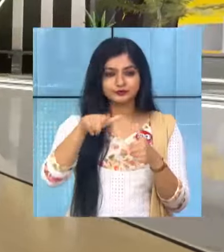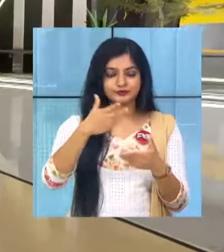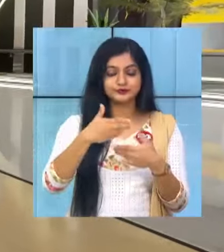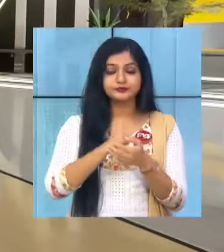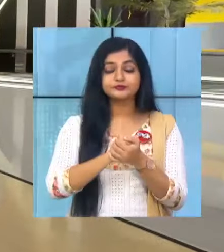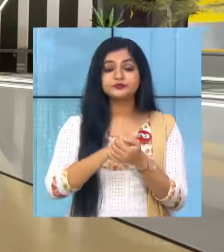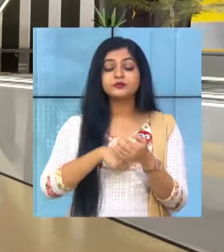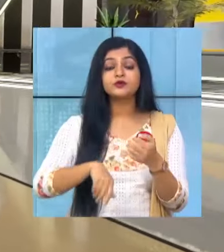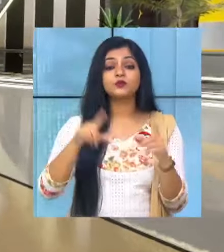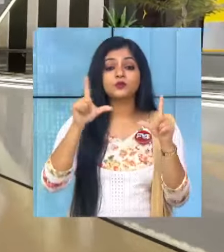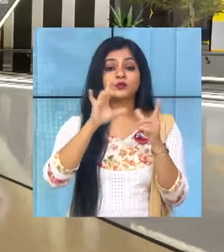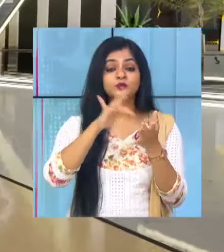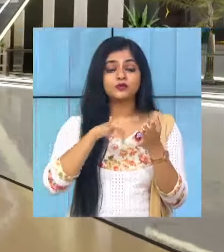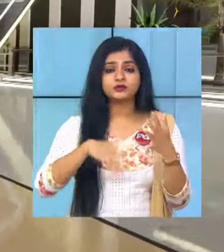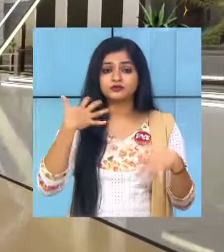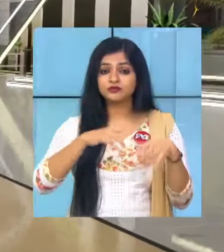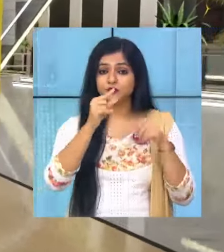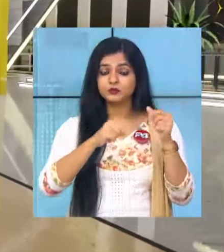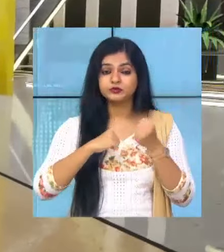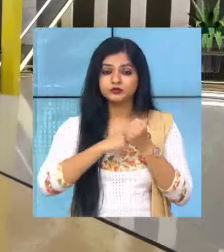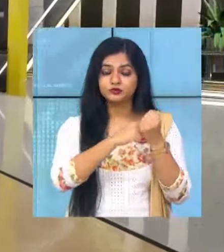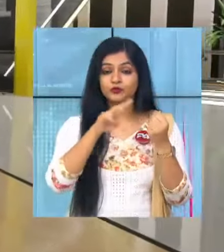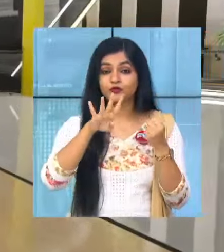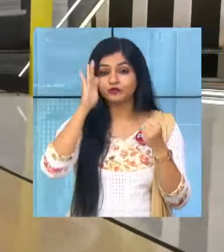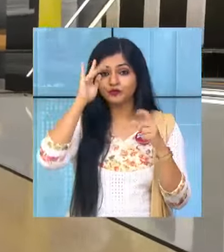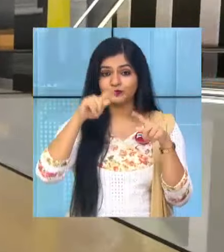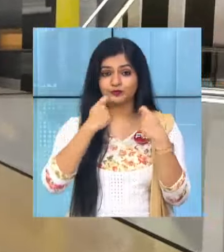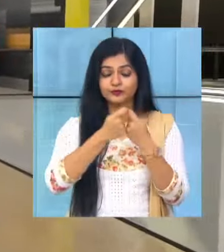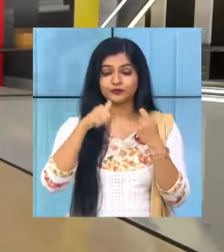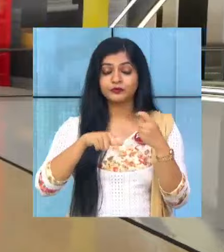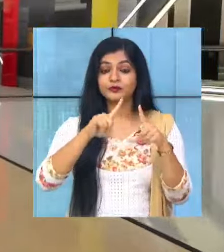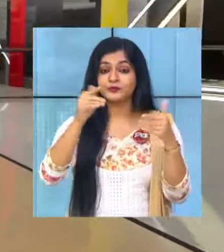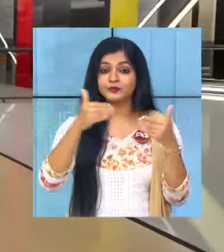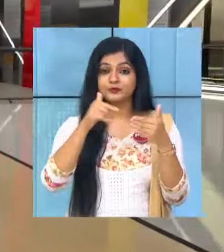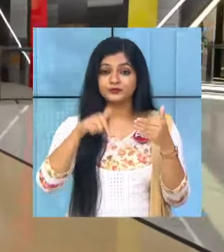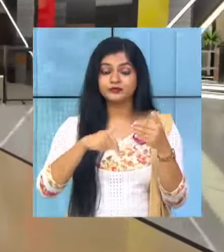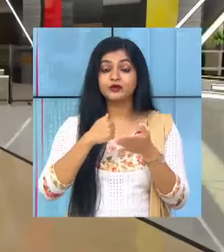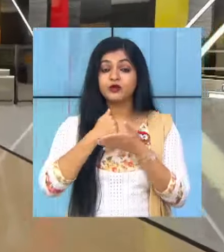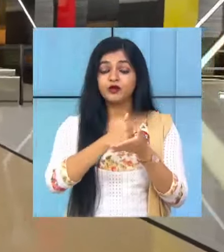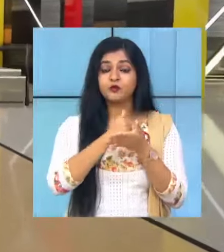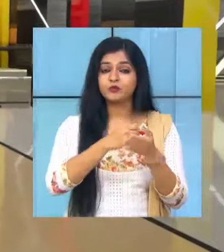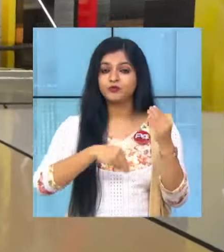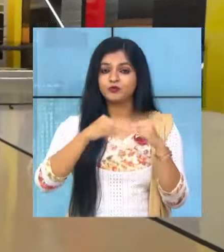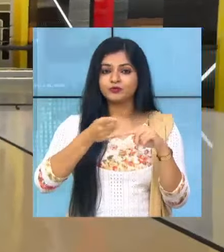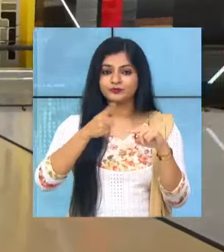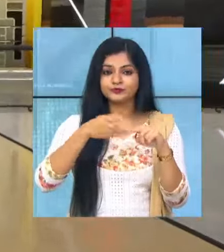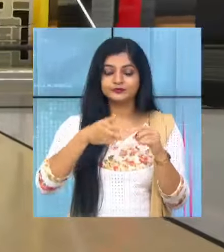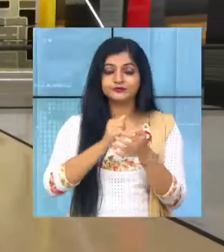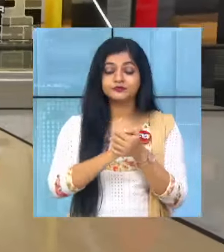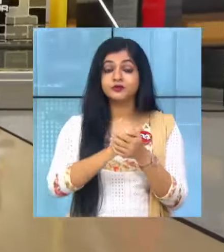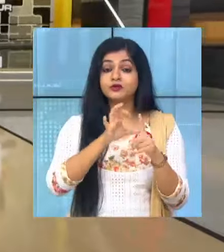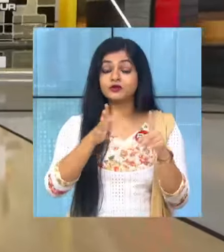വയനാട്ടിലെ ദുരന്ത ബാധിതർക്ക് കൈത്താങ്ങാകാൻ 24 നടത്തിയ പ്രേക്ഷക ജില്ലാ സമ്മേളന വേദിയിലേക്ക് സഹായ പ്രവാഹം ദുരന്തത്തെ